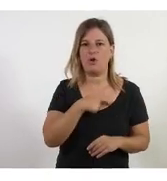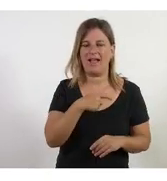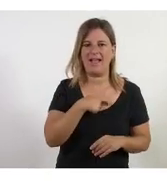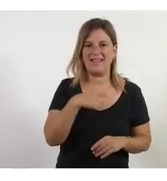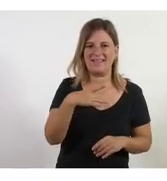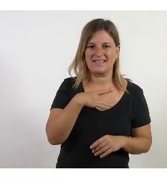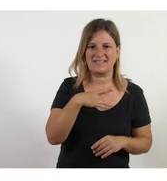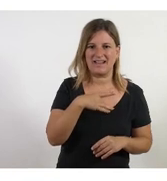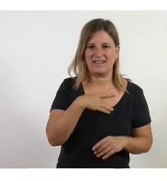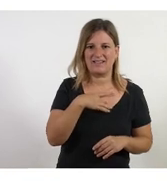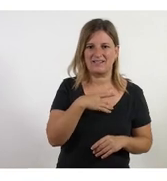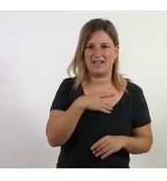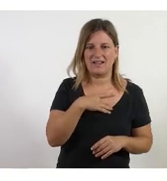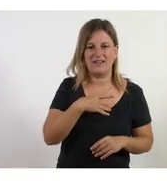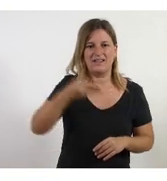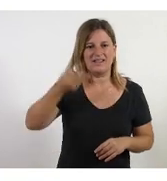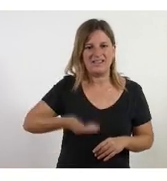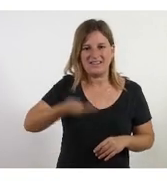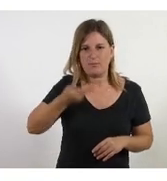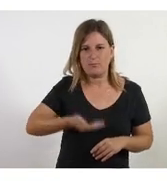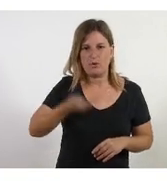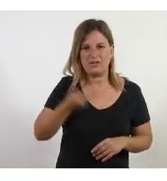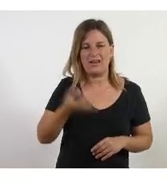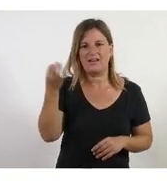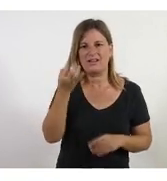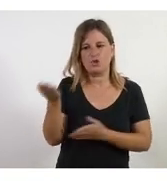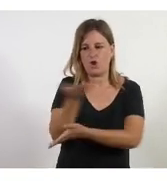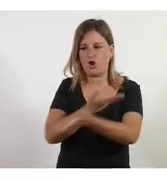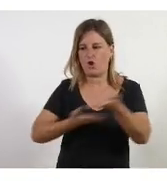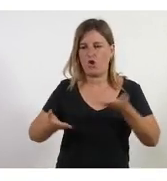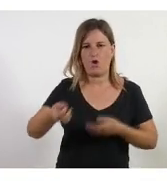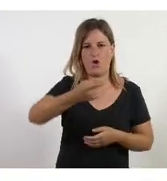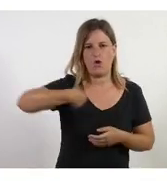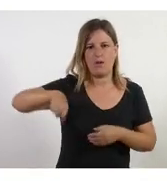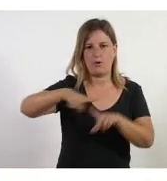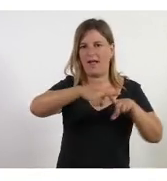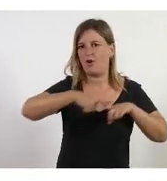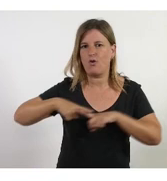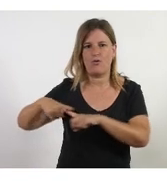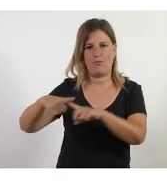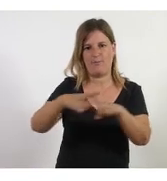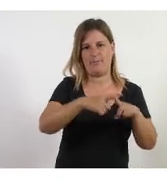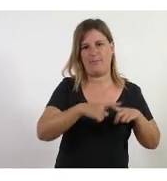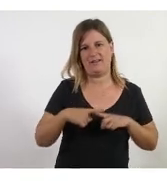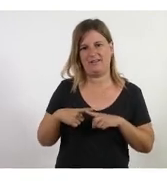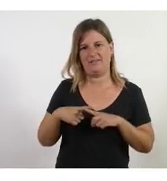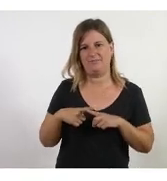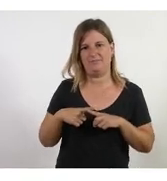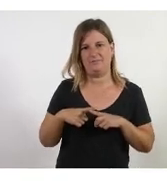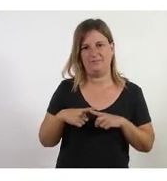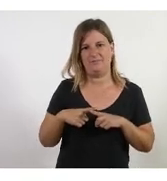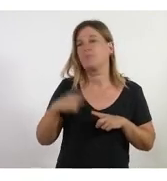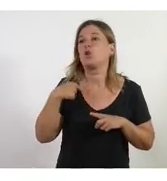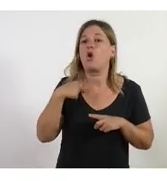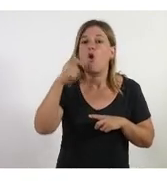moments d'incertesa, el que ens convé és col·laborar entre nosaltres i compartir. No puc compartir